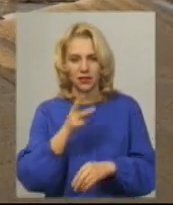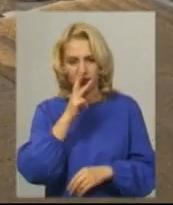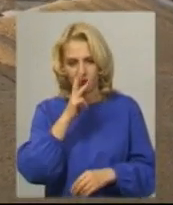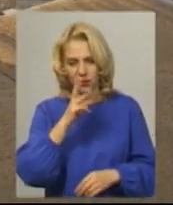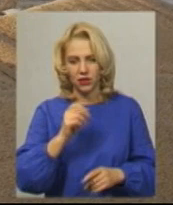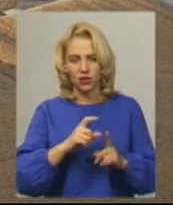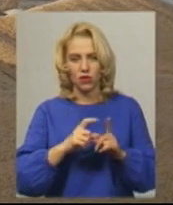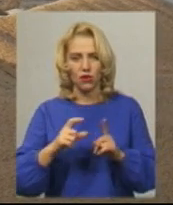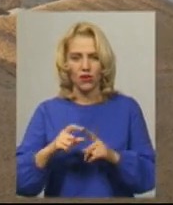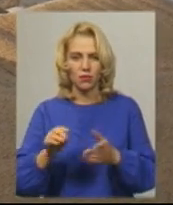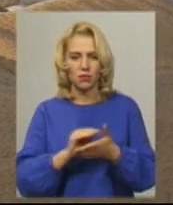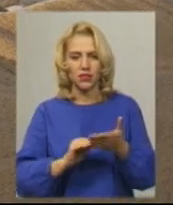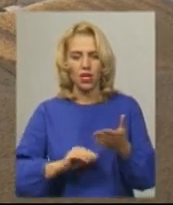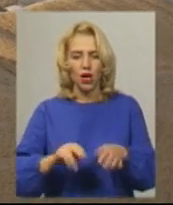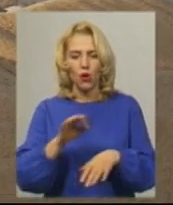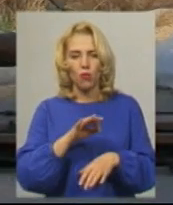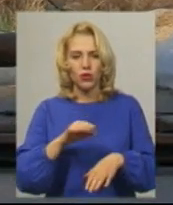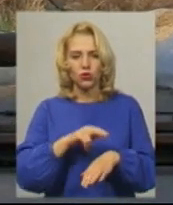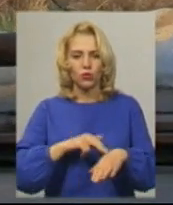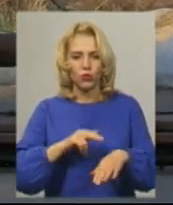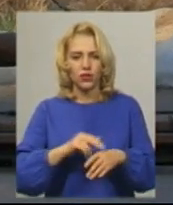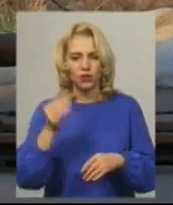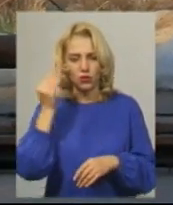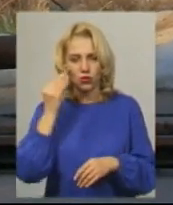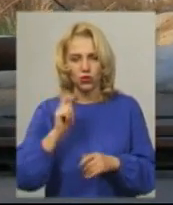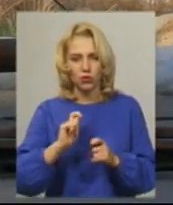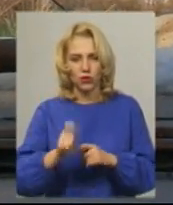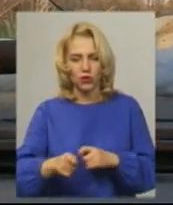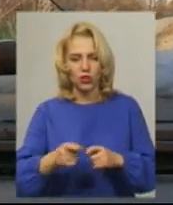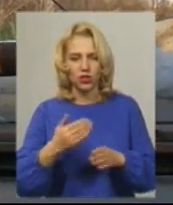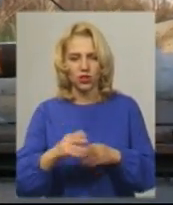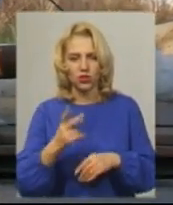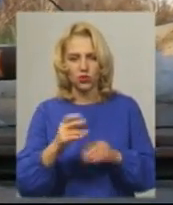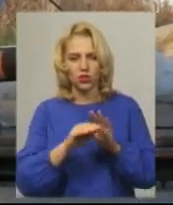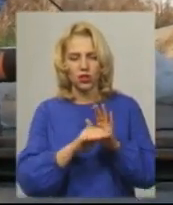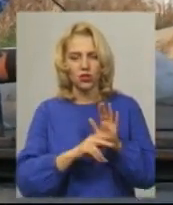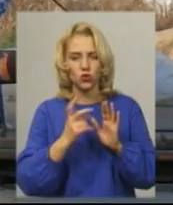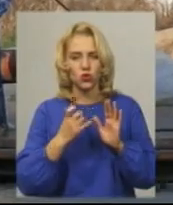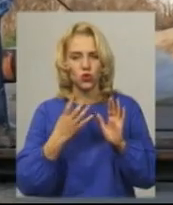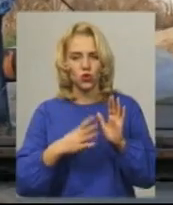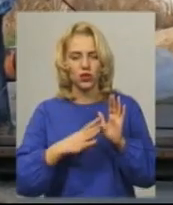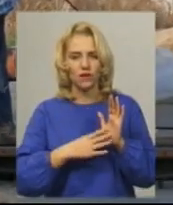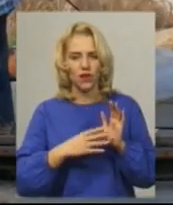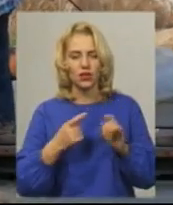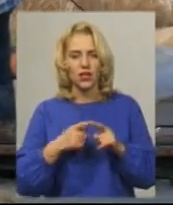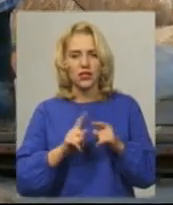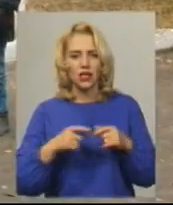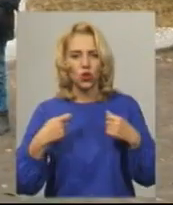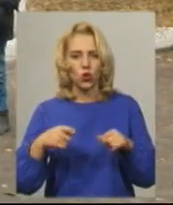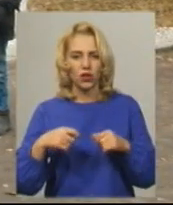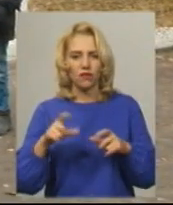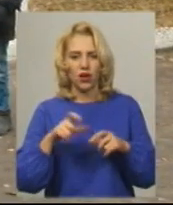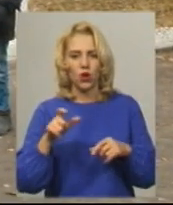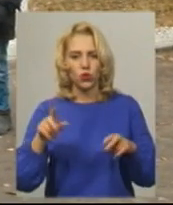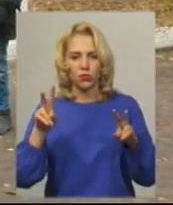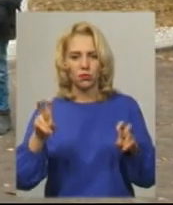прес-секретарки обласної нацполіції Інни Глеги, підозрювані інкрименуючи на другу таті 149-ї карного кодексу України «Торгівля людьми». Зараз у